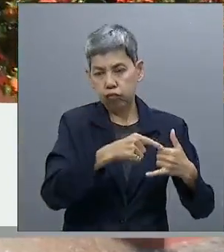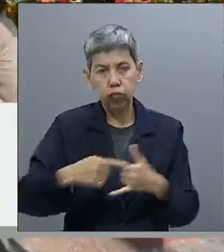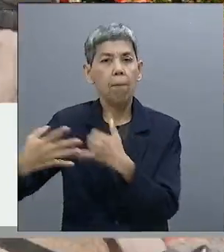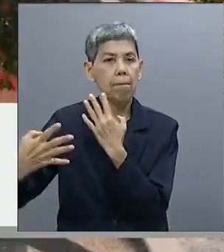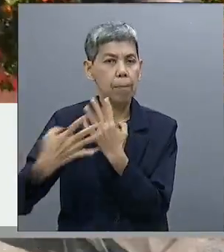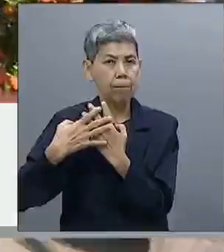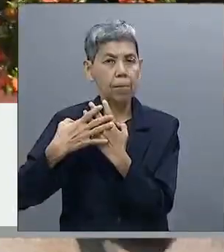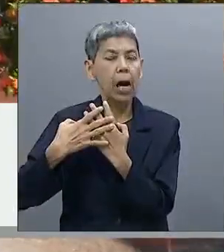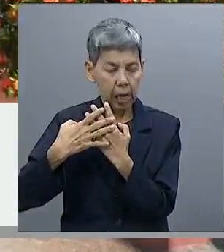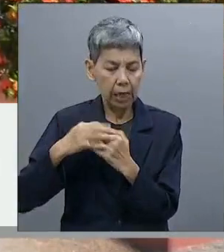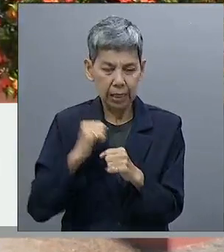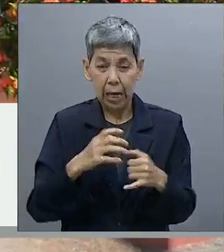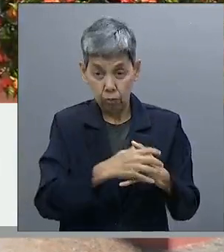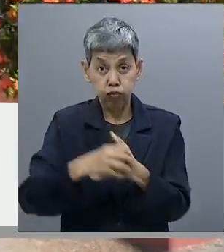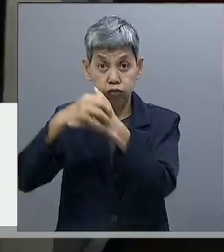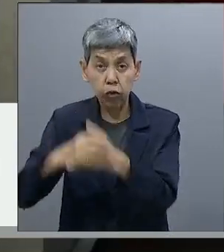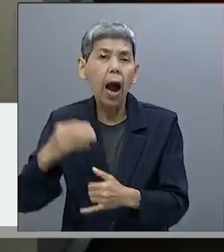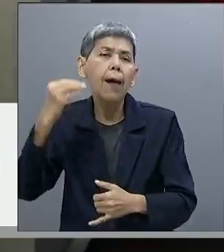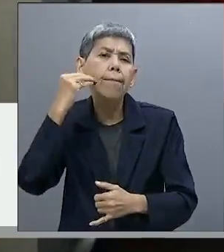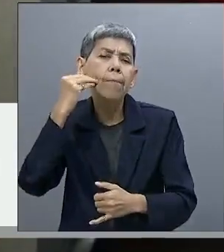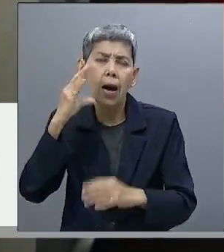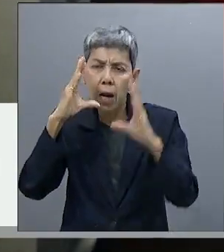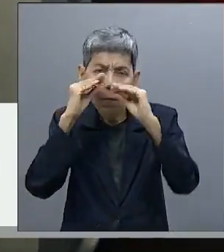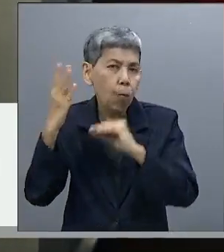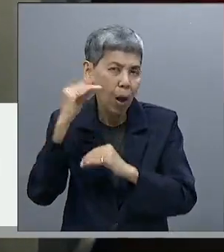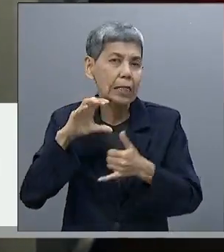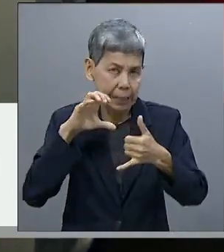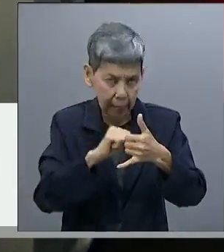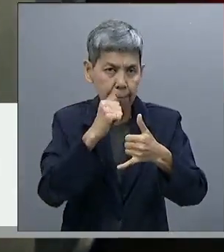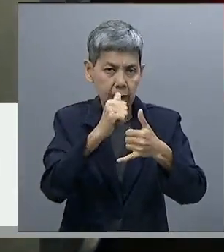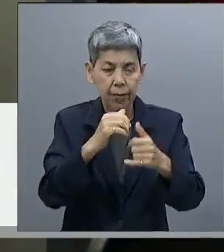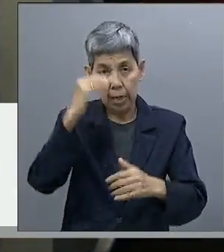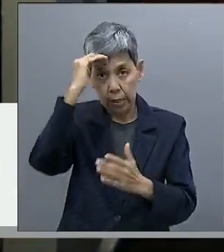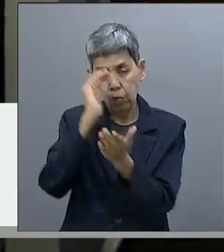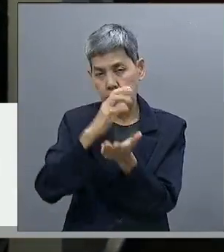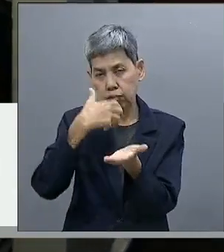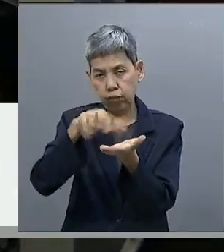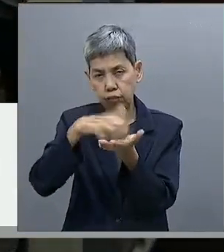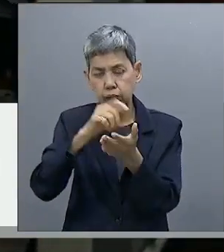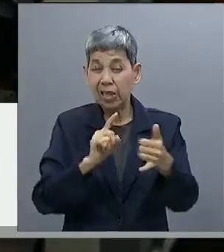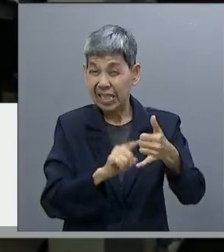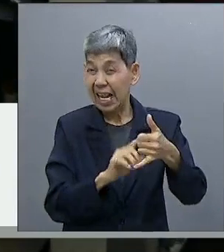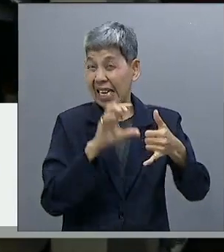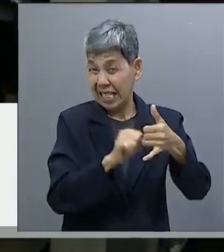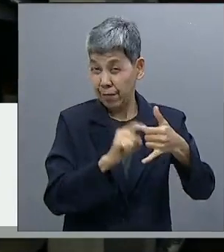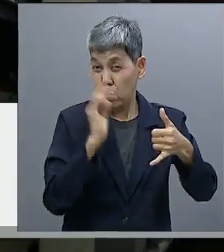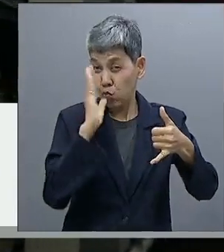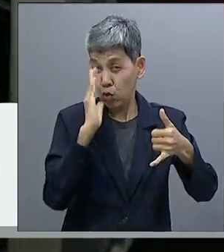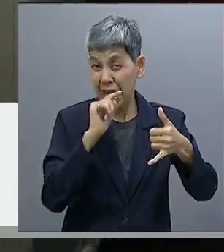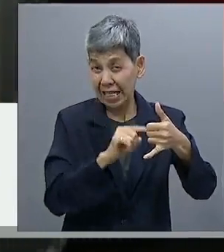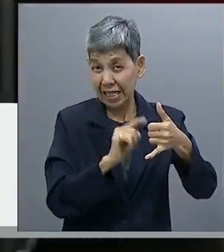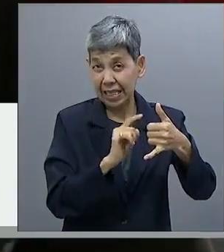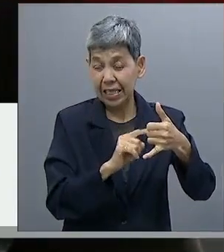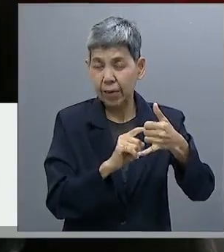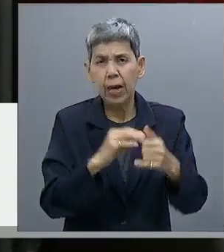คะหลังจากควบคุมตัวได้ที่บ้านพักเมื่อค่ำวานนี้ค่ะตำรวจเปิดเผยว่าการจับกุมนายมะยากีญา